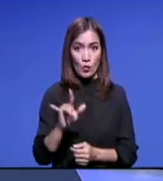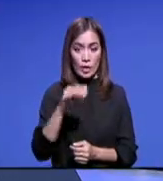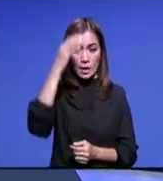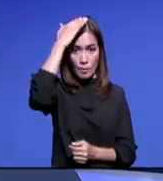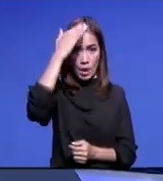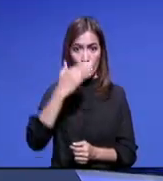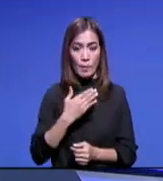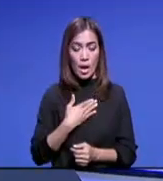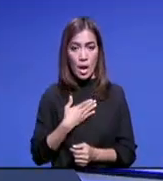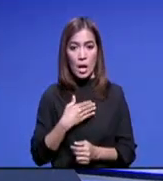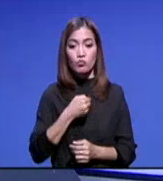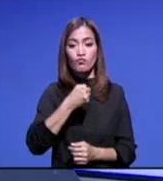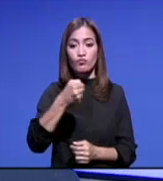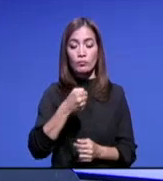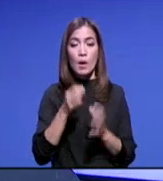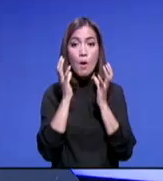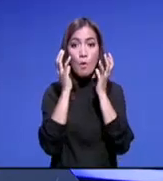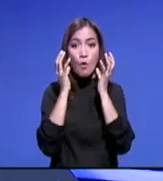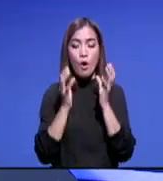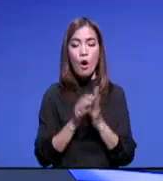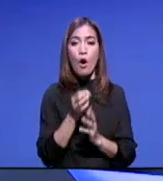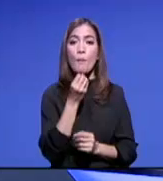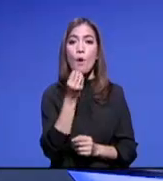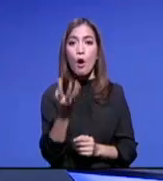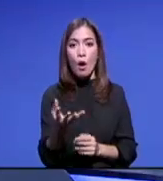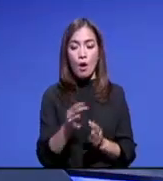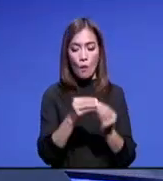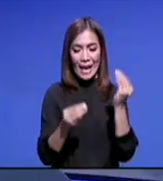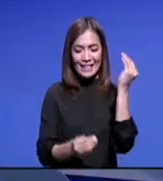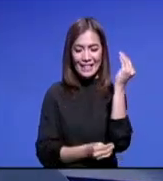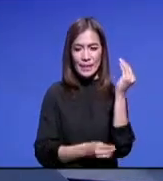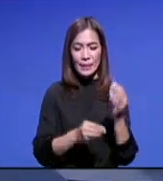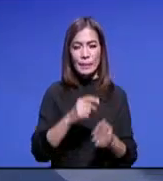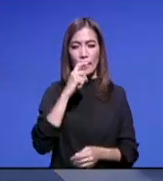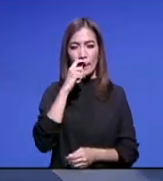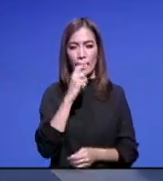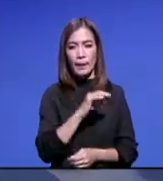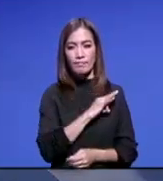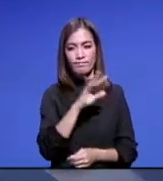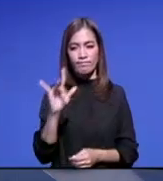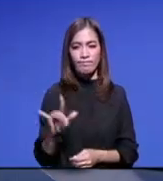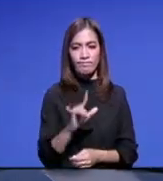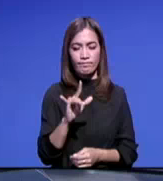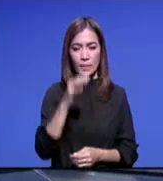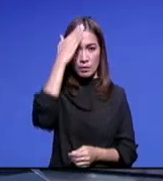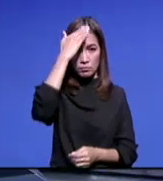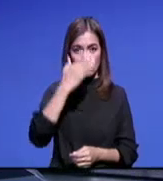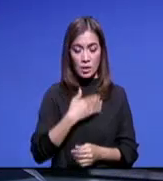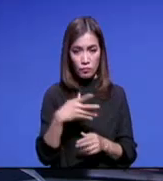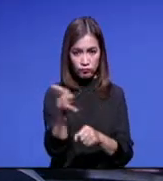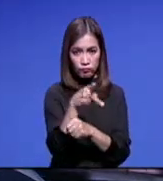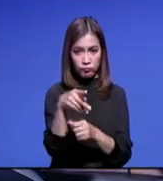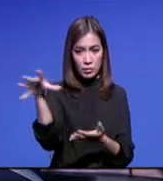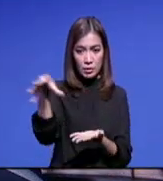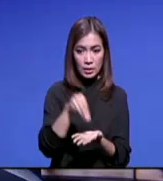Prabowo Sandi Andre Rosadi Rosyade dan Wakil Ketua TKN Jokowi Ma'ruf Amin Abdul Qadir Karding mengunggah video rekaman